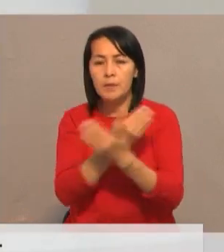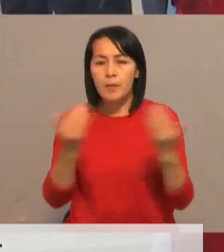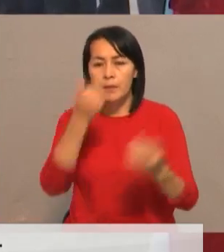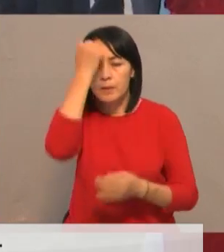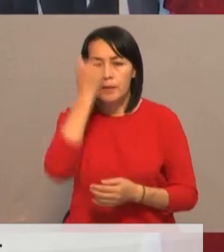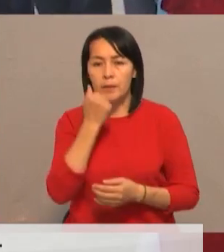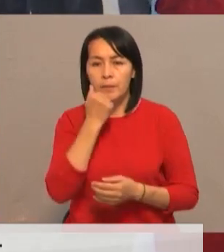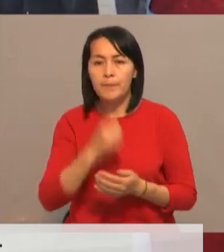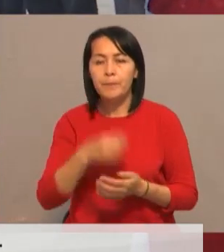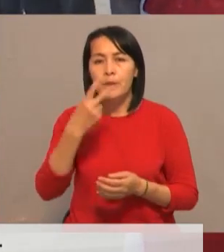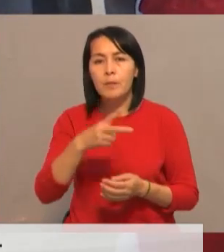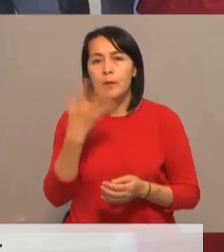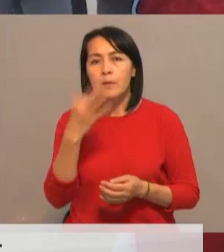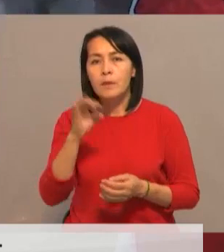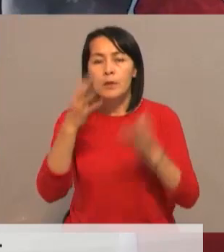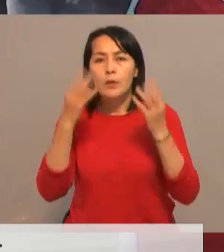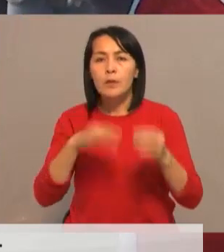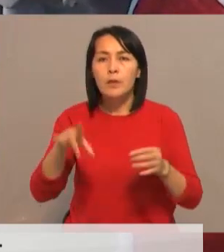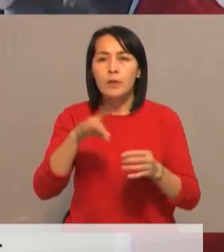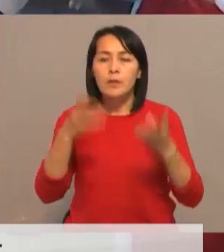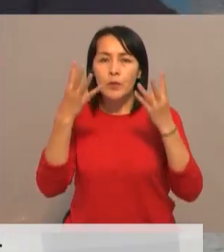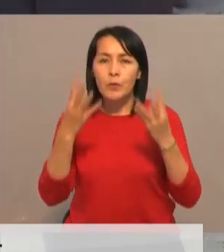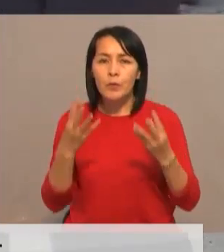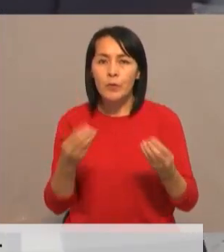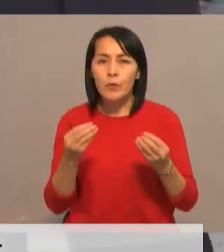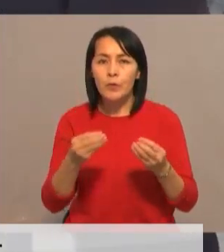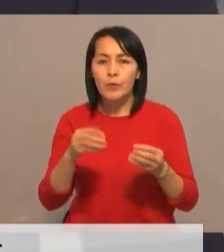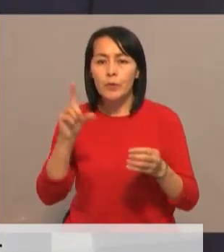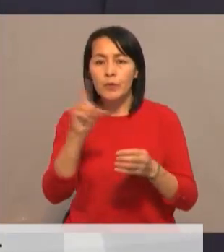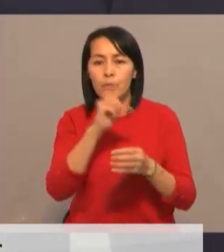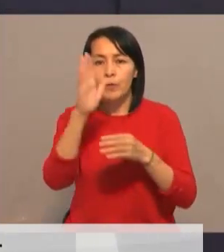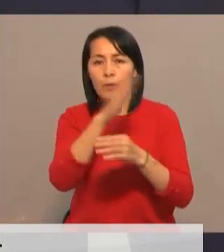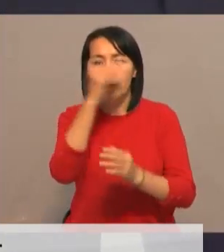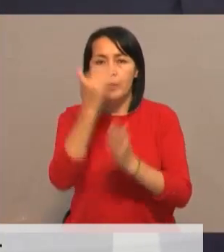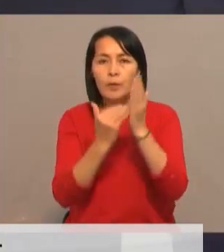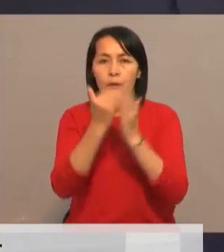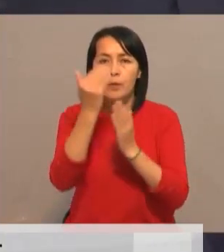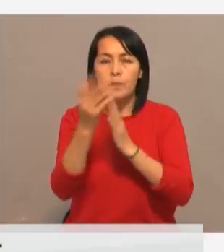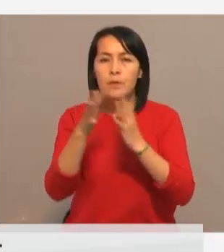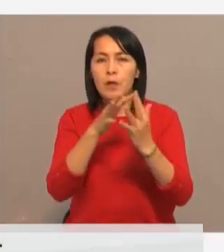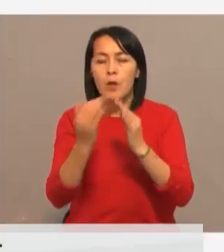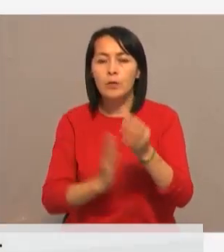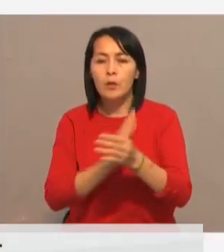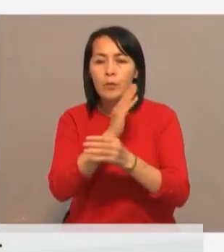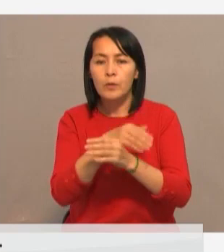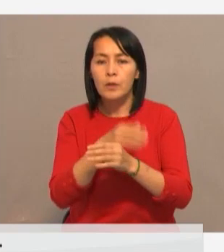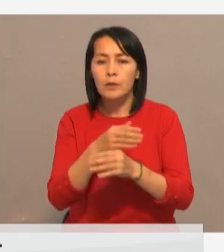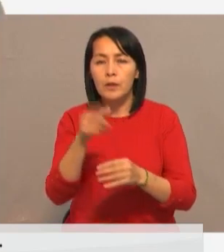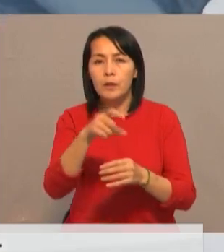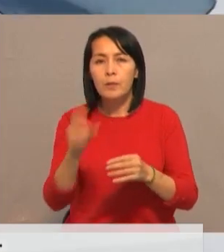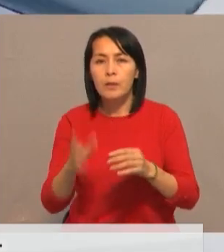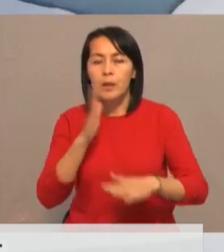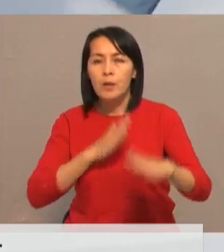рахмет айтамын. 25 қазан Республика күні қарсаңында көк байрақ көкке көтеріліп, маяқұмдықтар мен қонақтарды қуанышқа